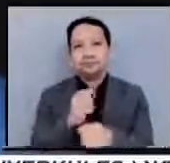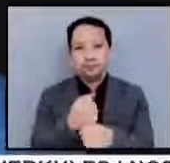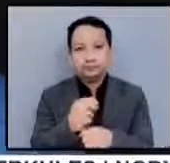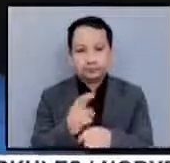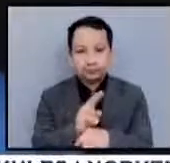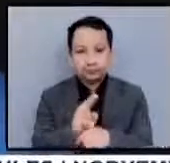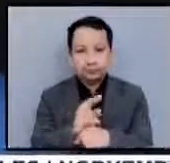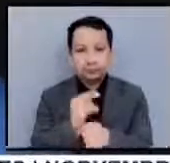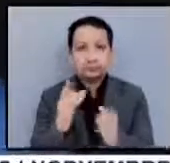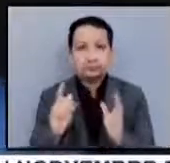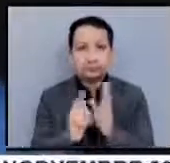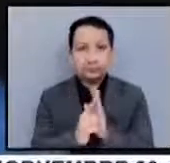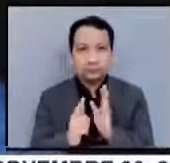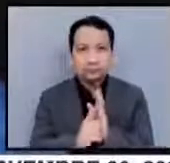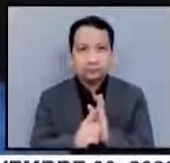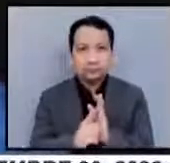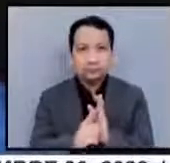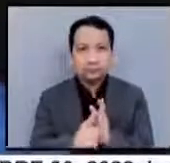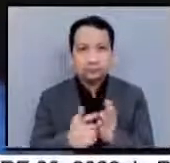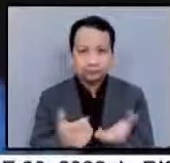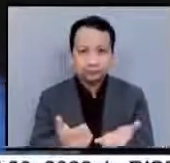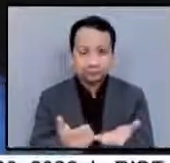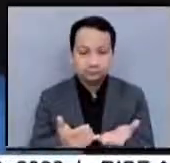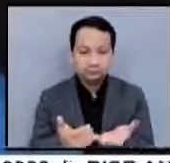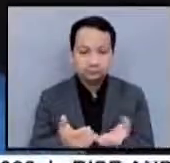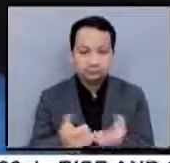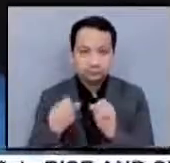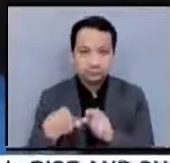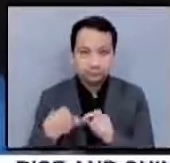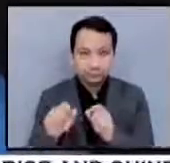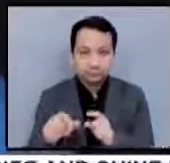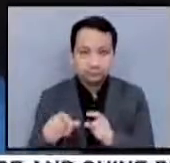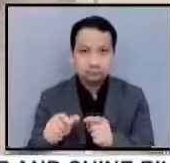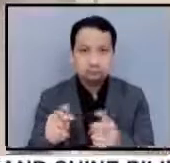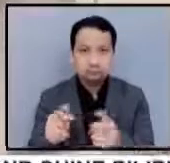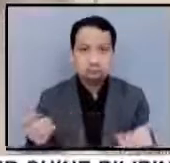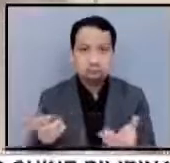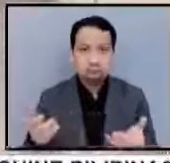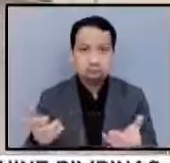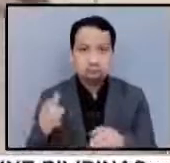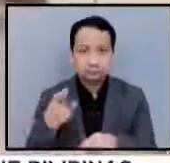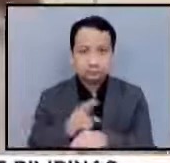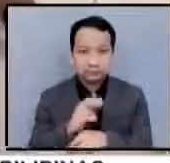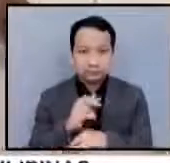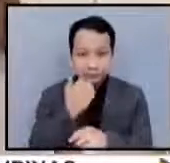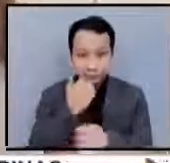illegal firecrackers. Ngayon, pag nagtitinda ng illegal firecrackers, wala pong gumagawa ng maliliit.